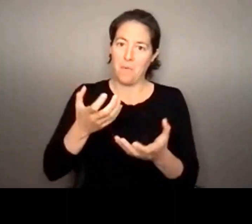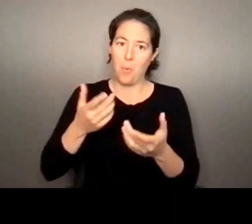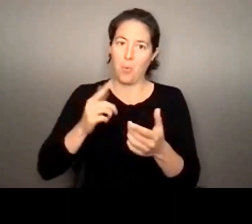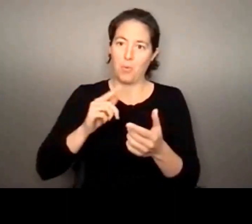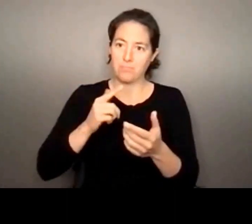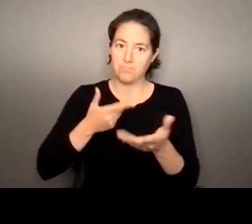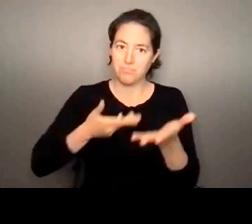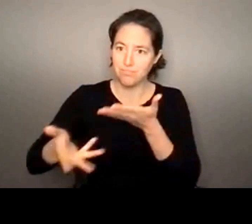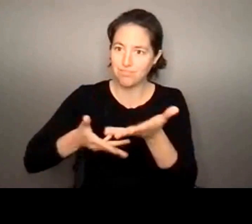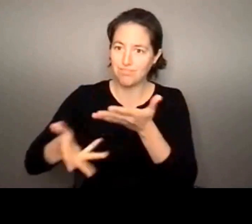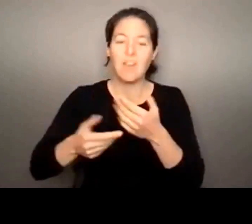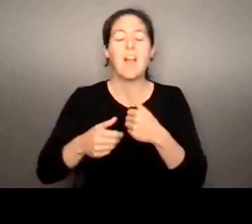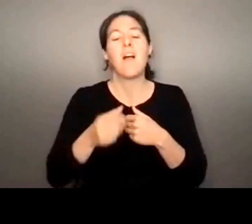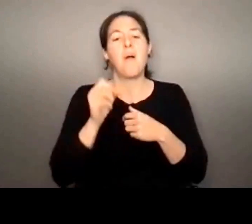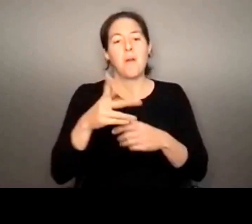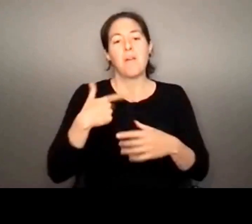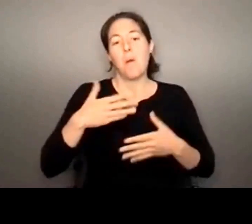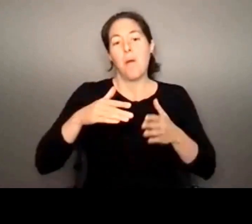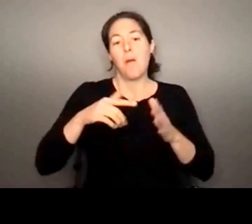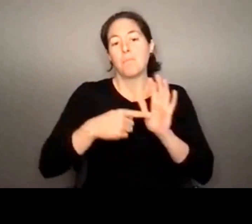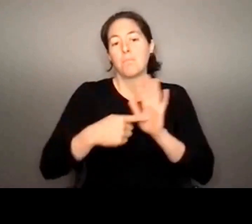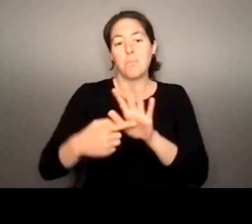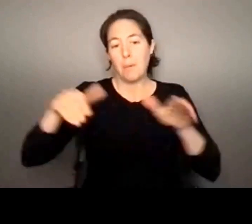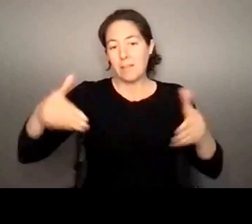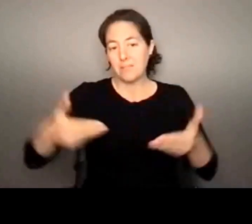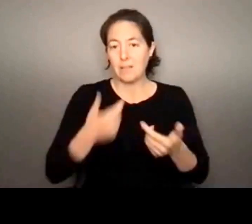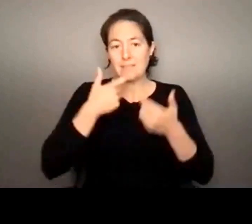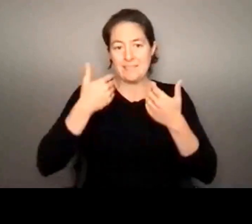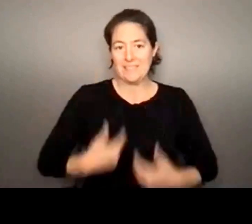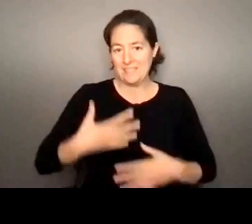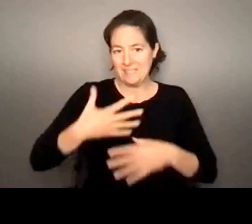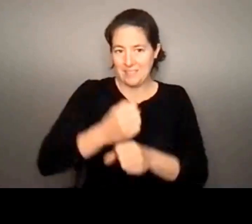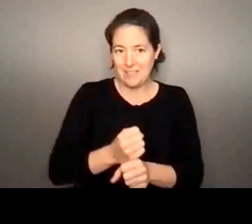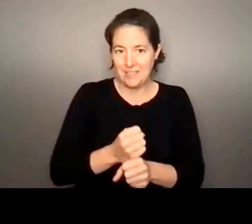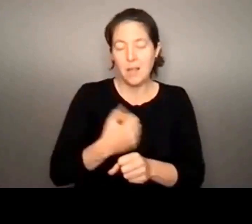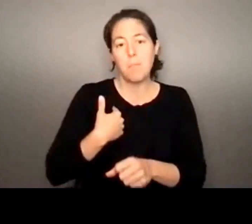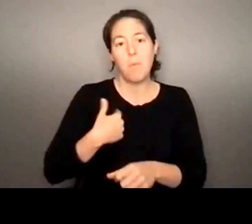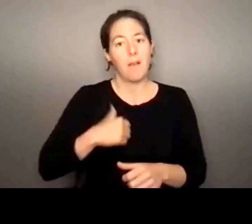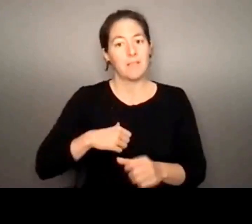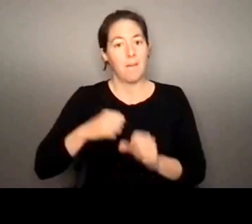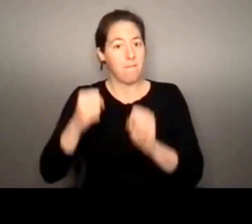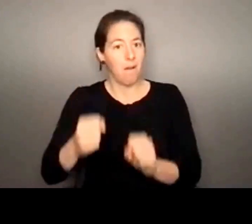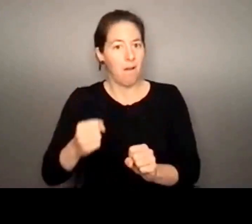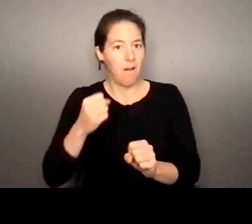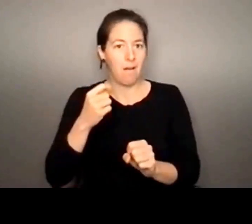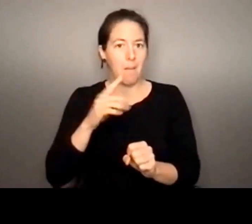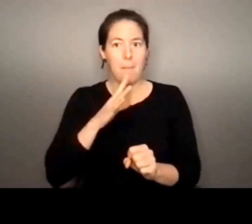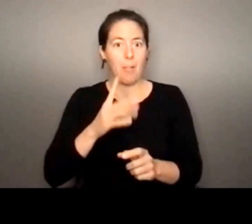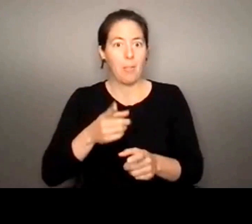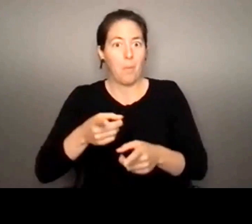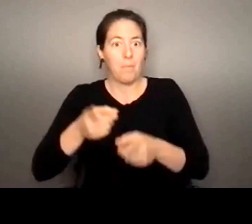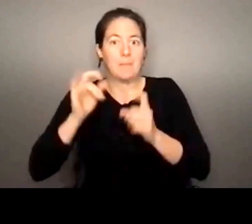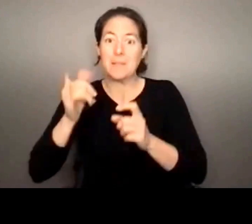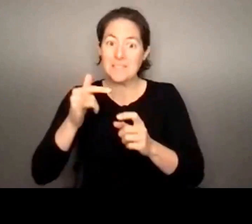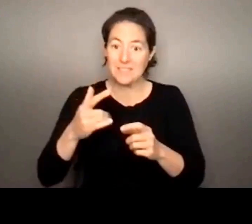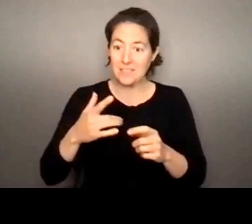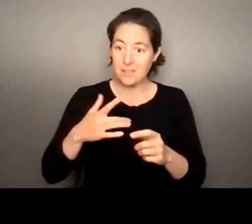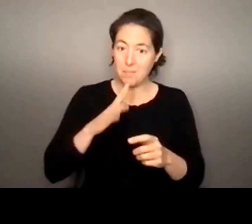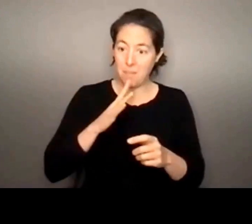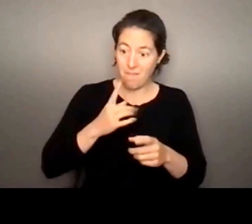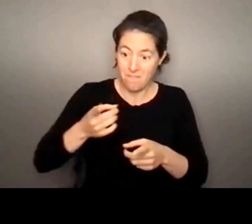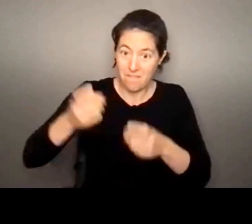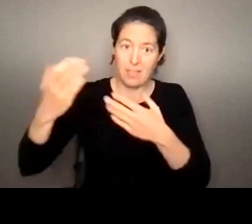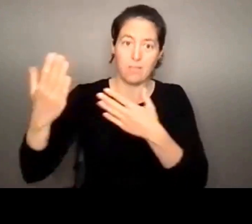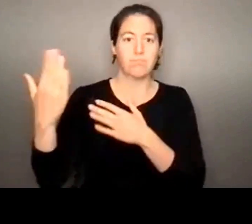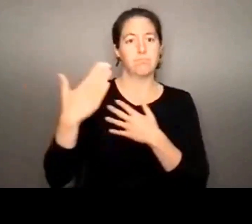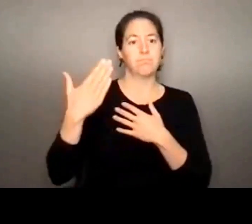Je me présente brièvement. Là, comme je vous dis, je vais travailler très fort à ne pas parler trop vite, mais arrêtez-moi si jamais là, je m'emporte. Là, je